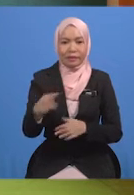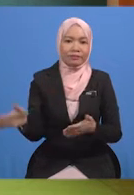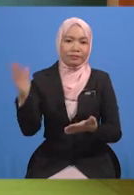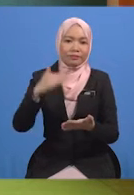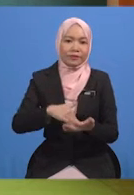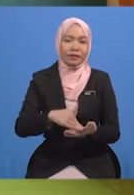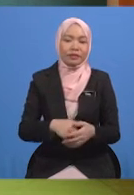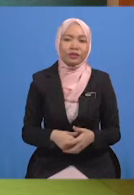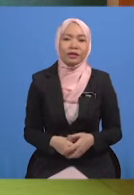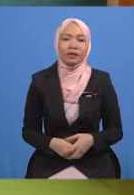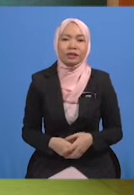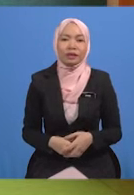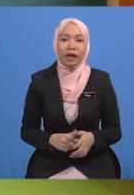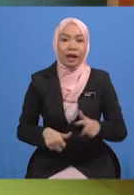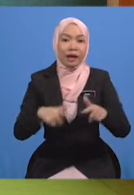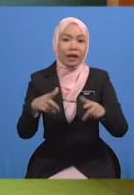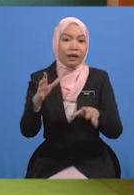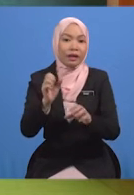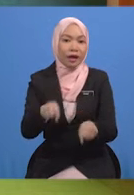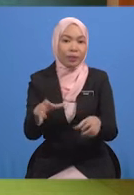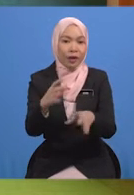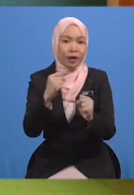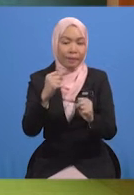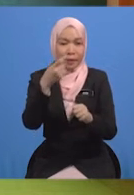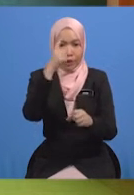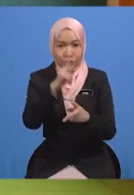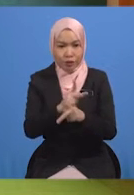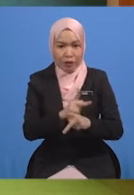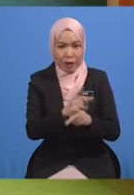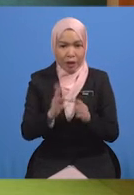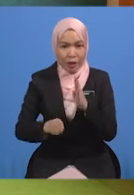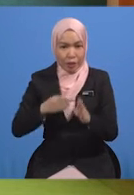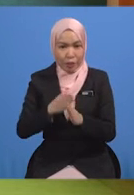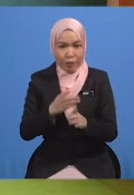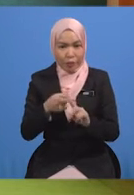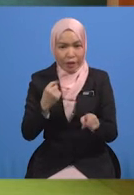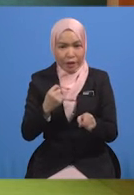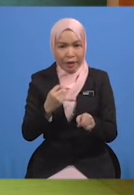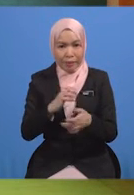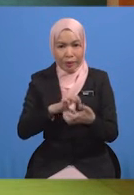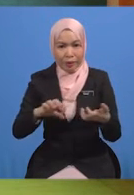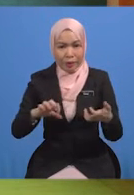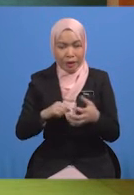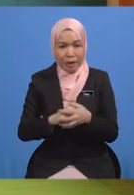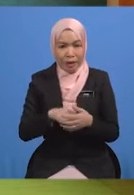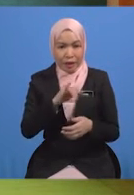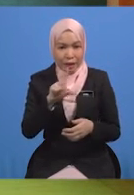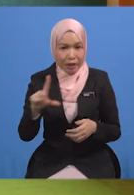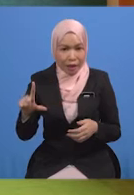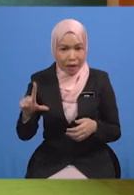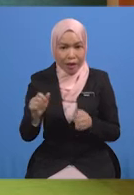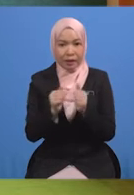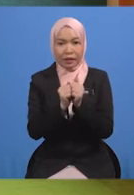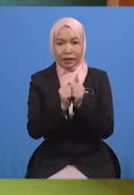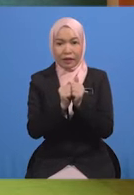boleh diambil untuk memelihara bumi daripada tercemar